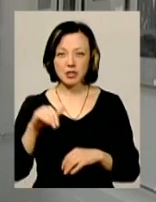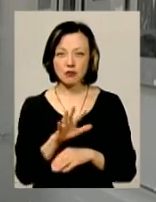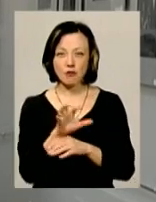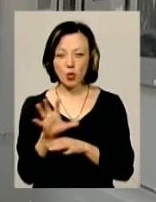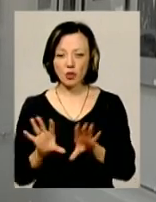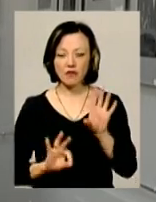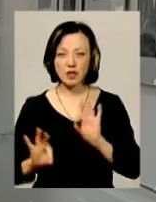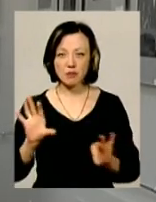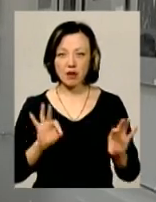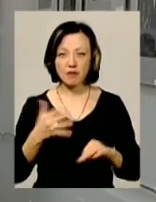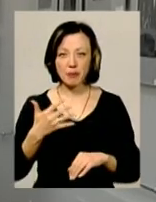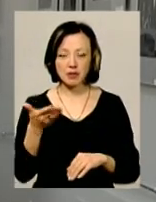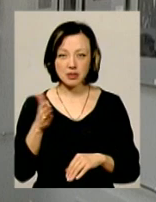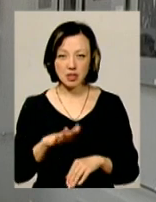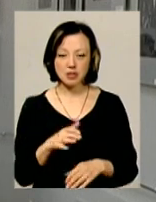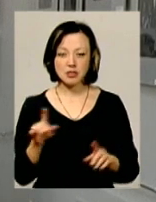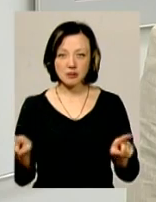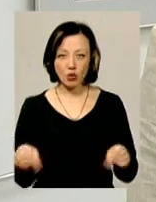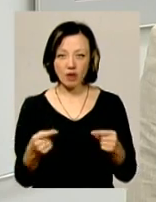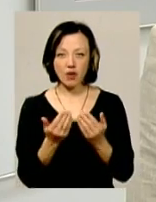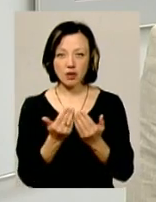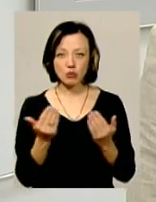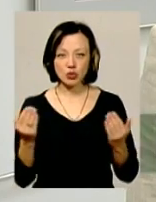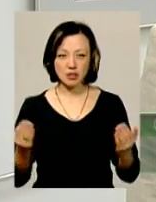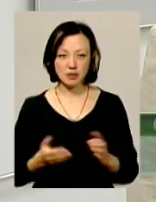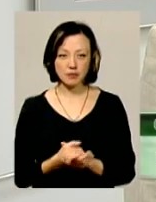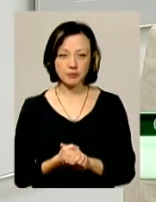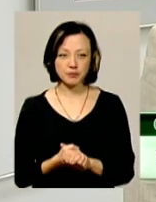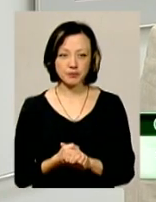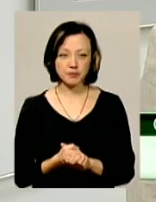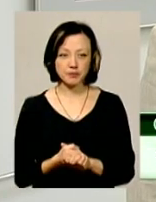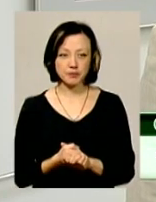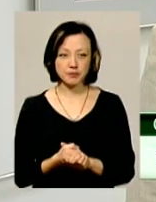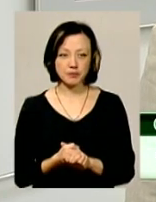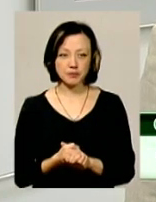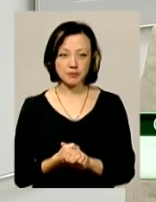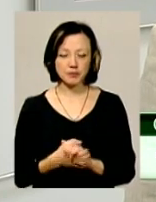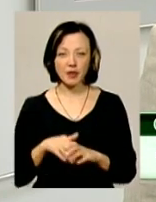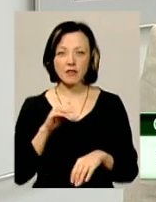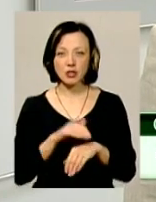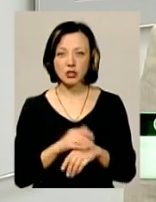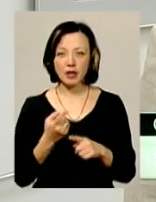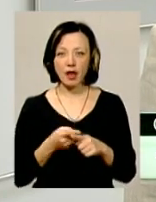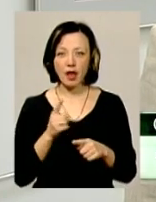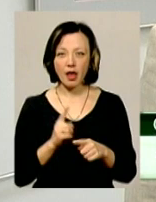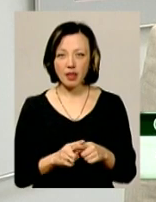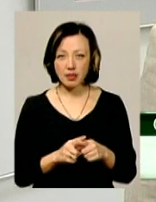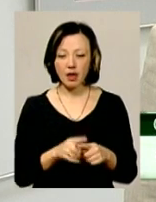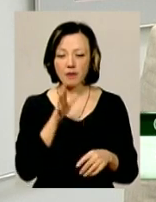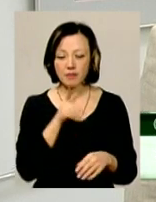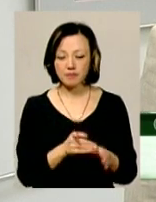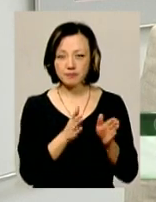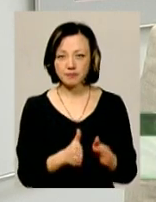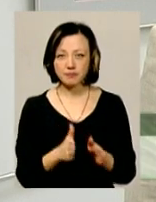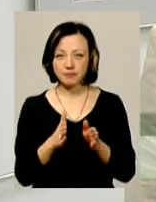він відібрав 50 і створив експозицію. Фактично, це тут хроніка Луганського Євромайдану, починаючи з